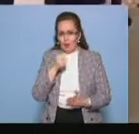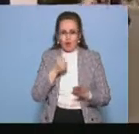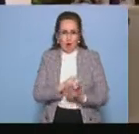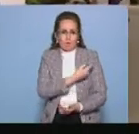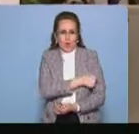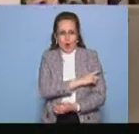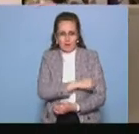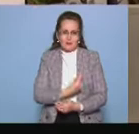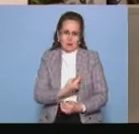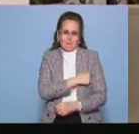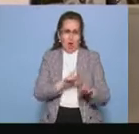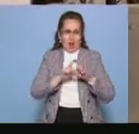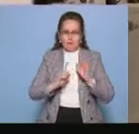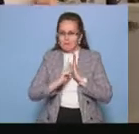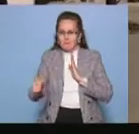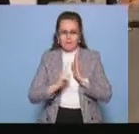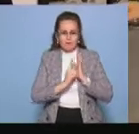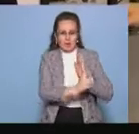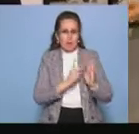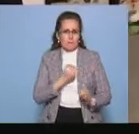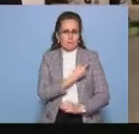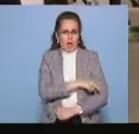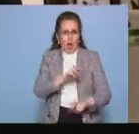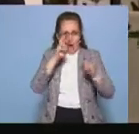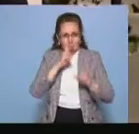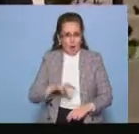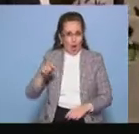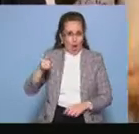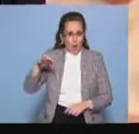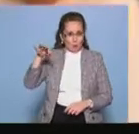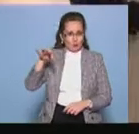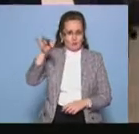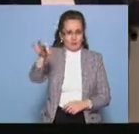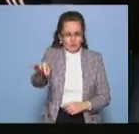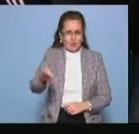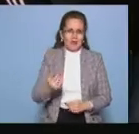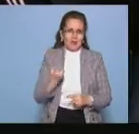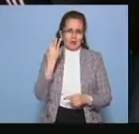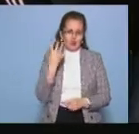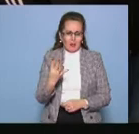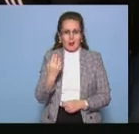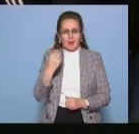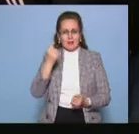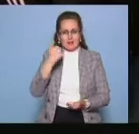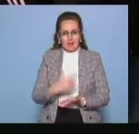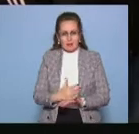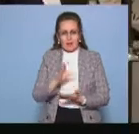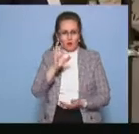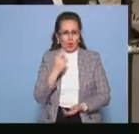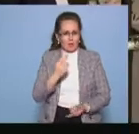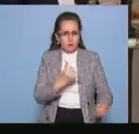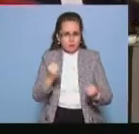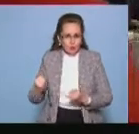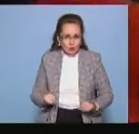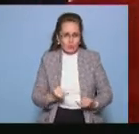на медосмотр. Сегодня ключи от спецавтотранспорта получили еще 4 комплексных центра социального обслуживания. Теперь